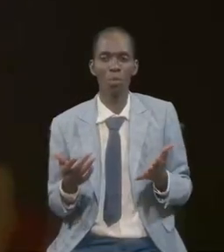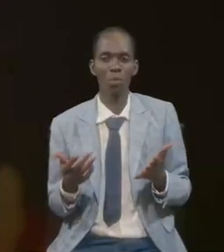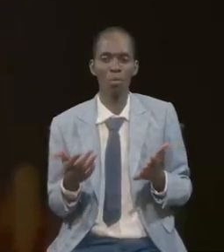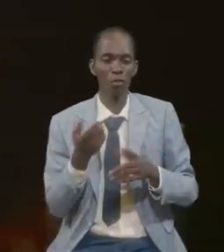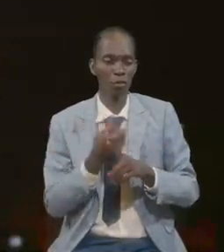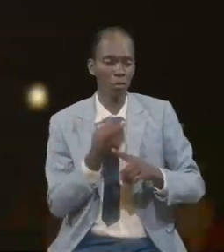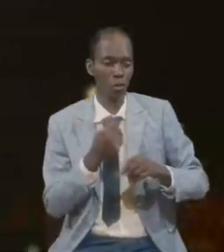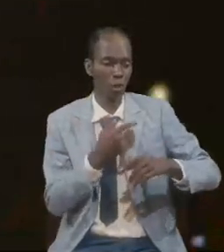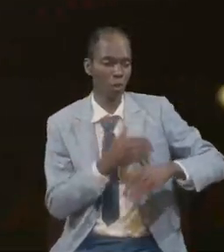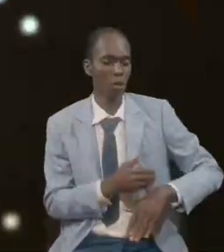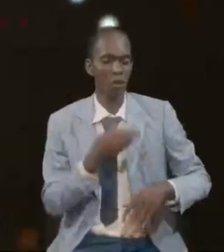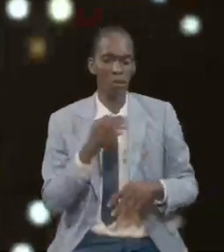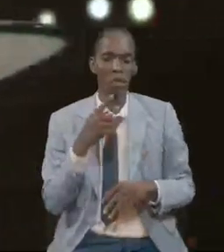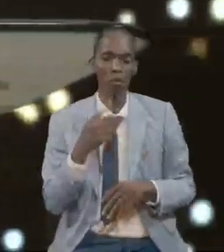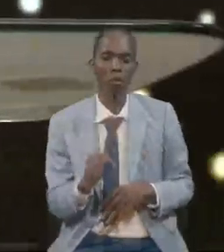monde. Et